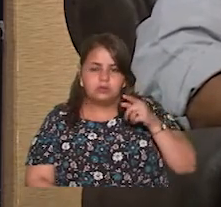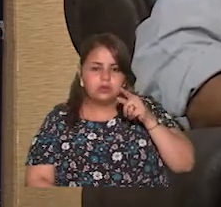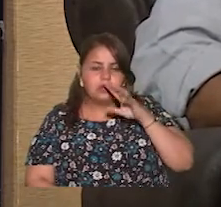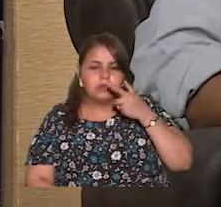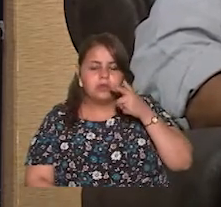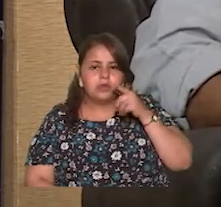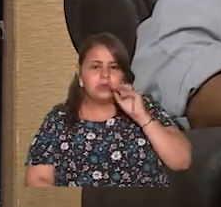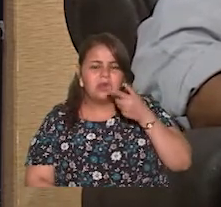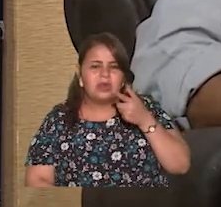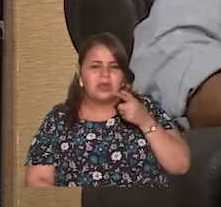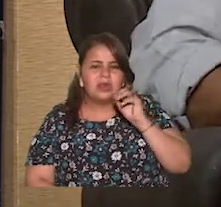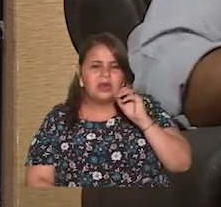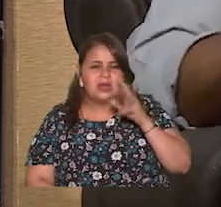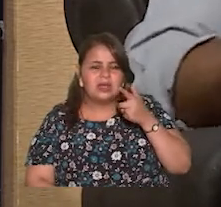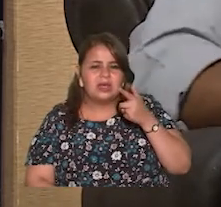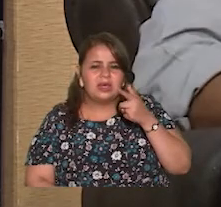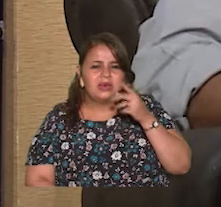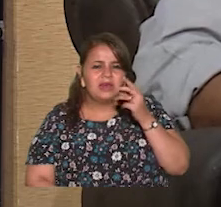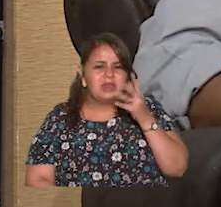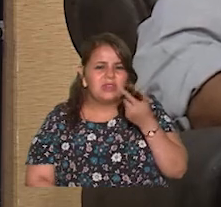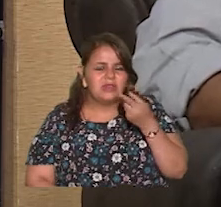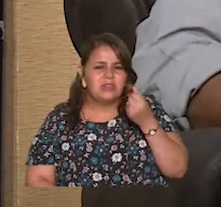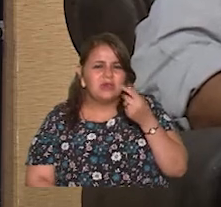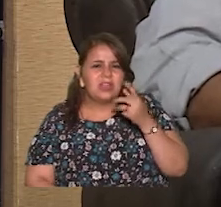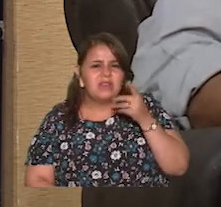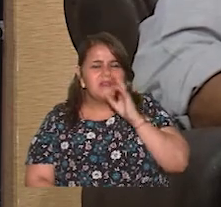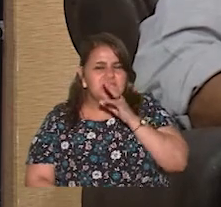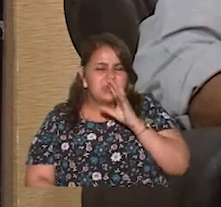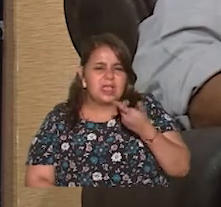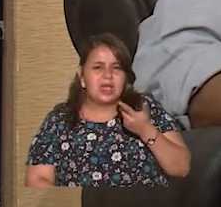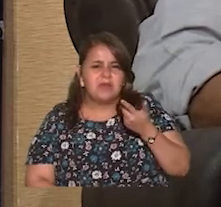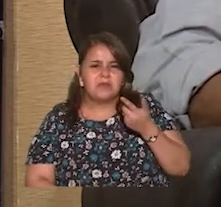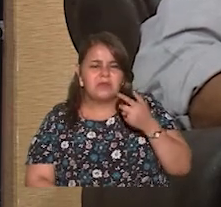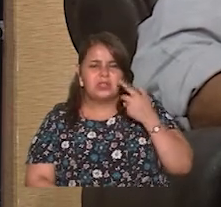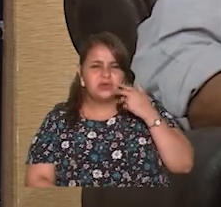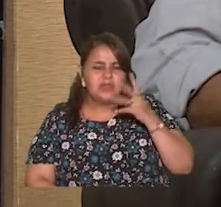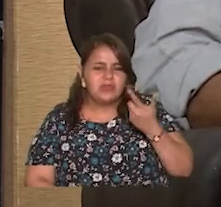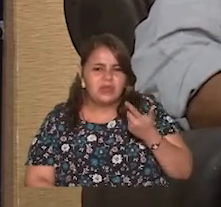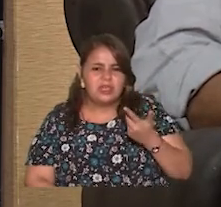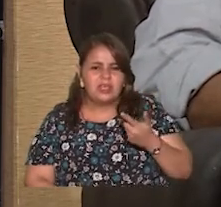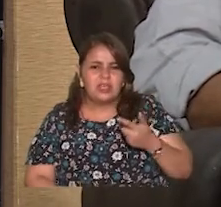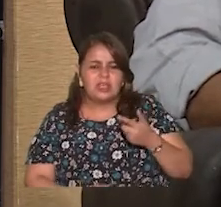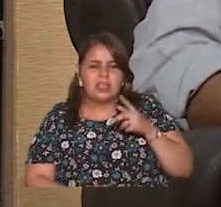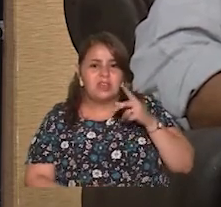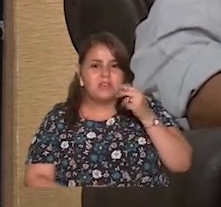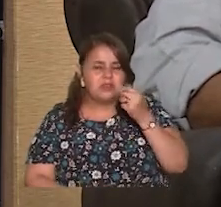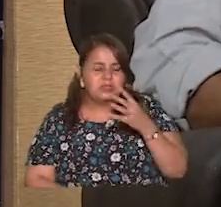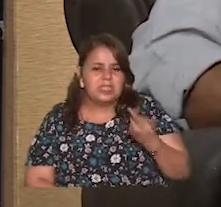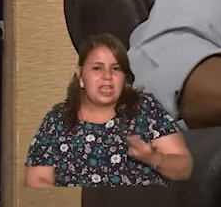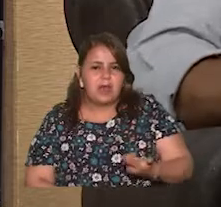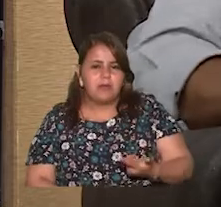على حسب انت عندك كم لايكس، عندك كم فولور، كم واحد بيتابعك، وضعك الاجتماعي ايه، معاك فلوس قد